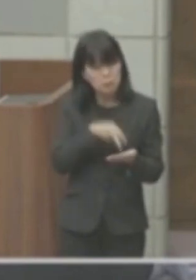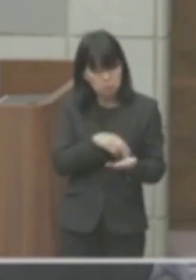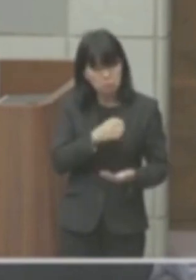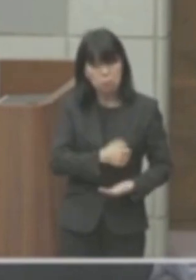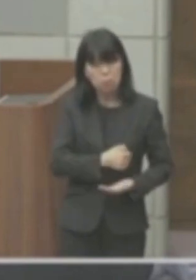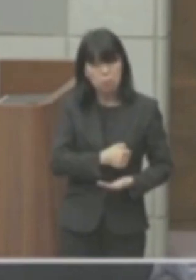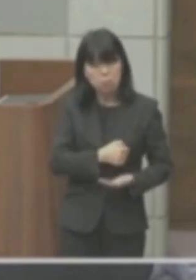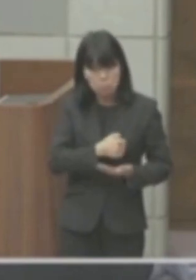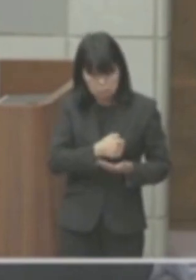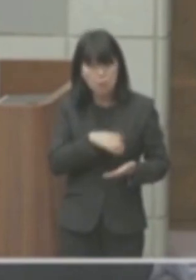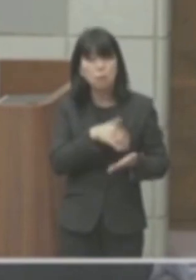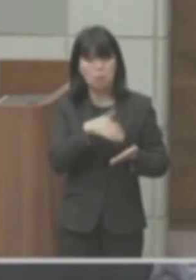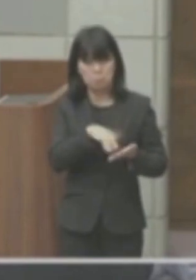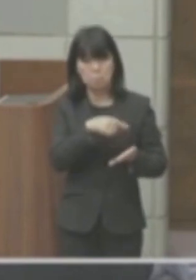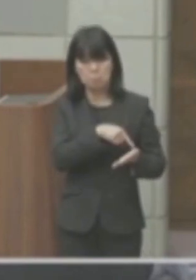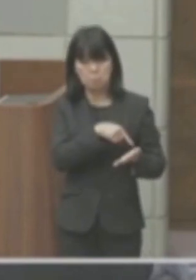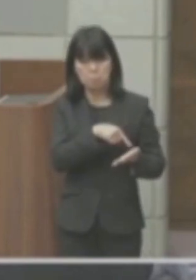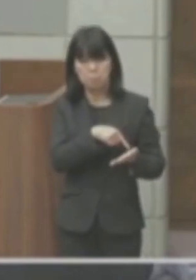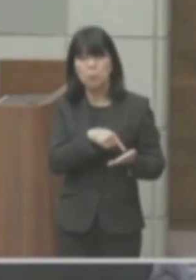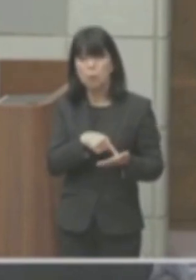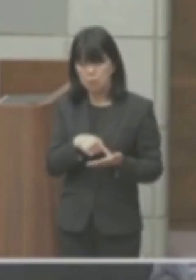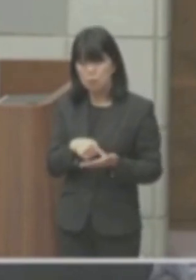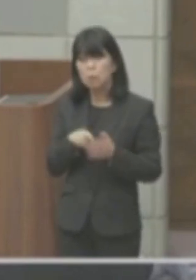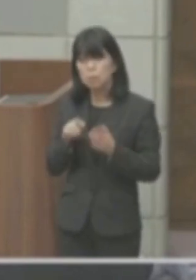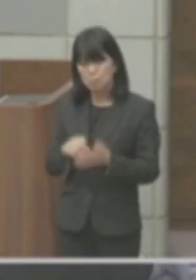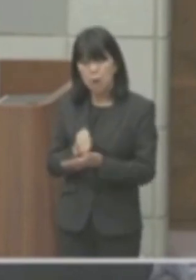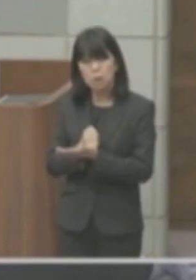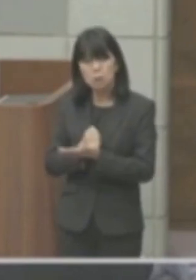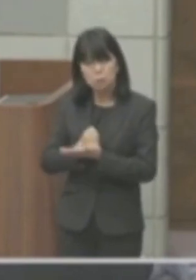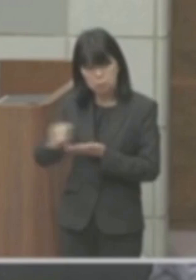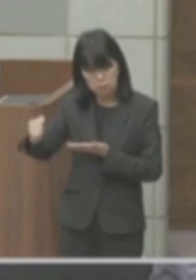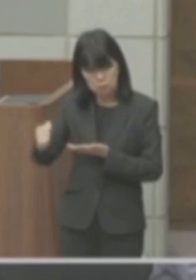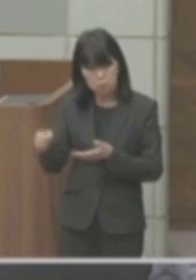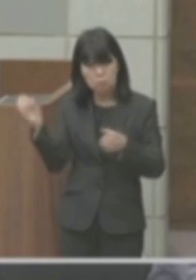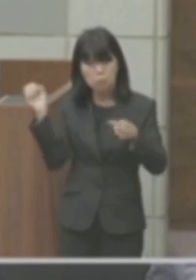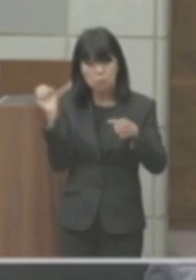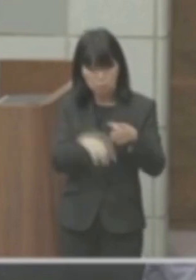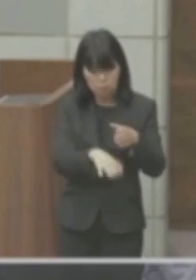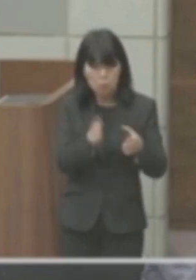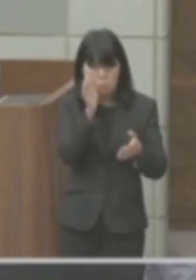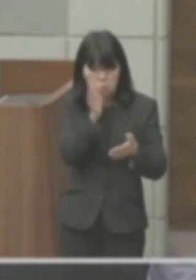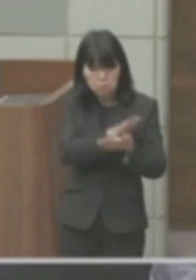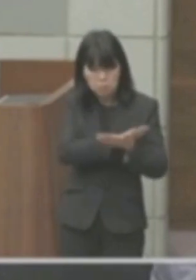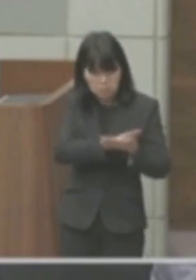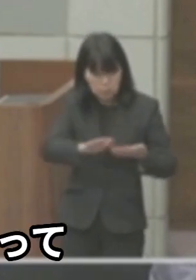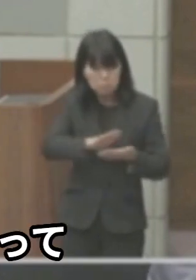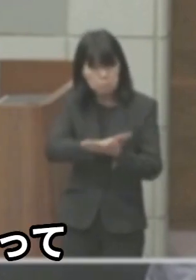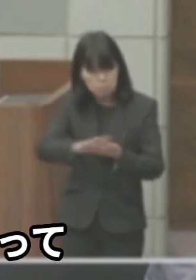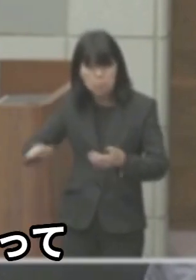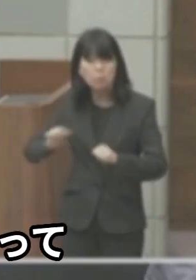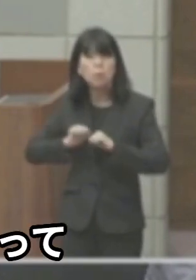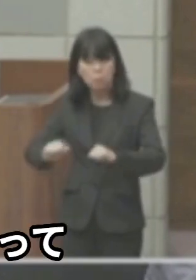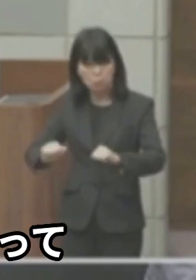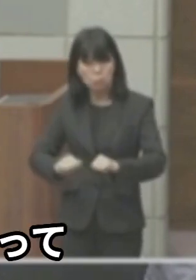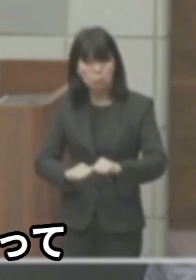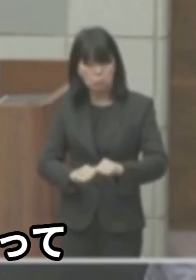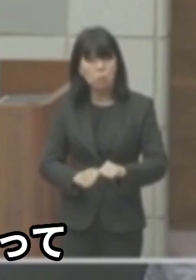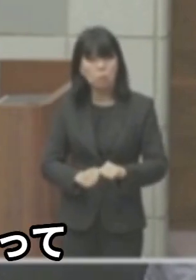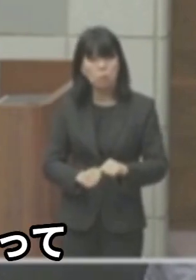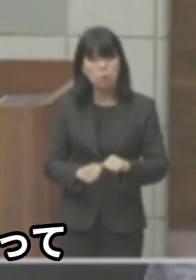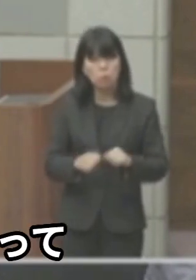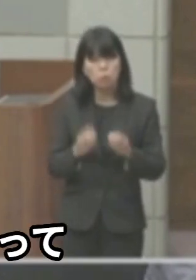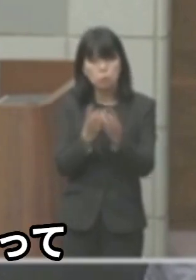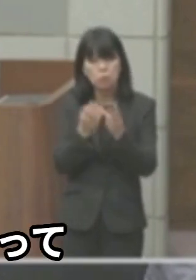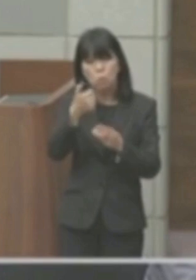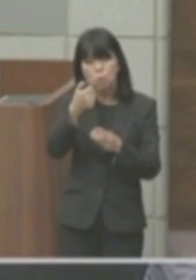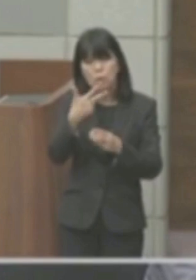して、今の活性炭を投入したりして、しっかり対策して50何度以下に抑えるよう